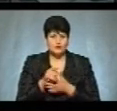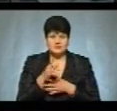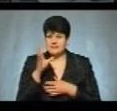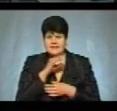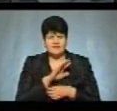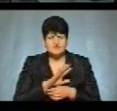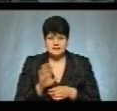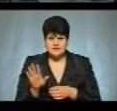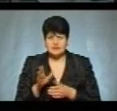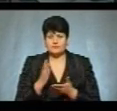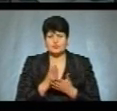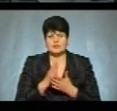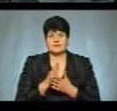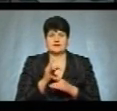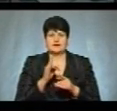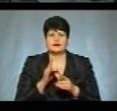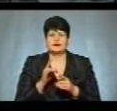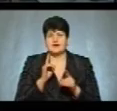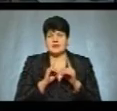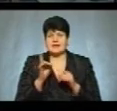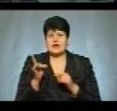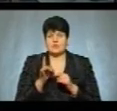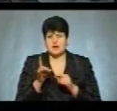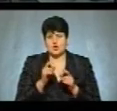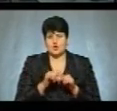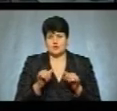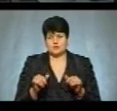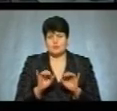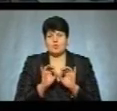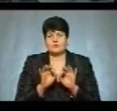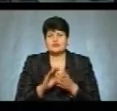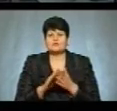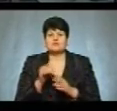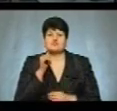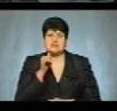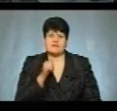ще не встиг, бо перебуває на Раді регіонального розвитку. Прокоментує ситуацію завтра.